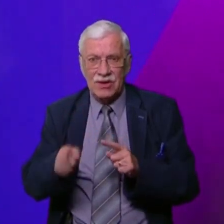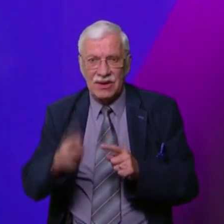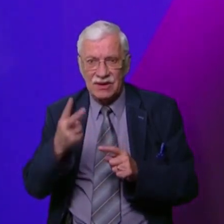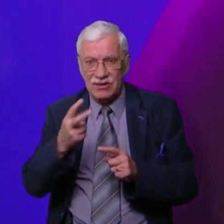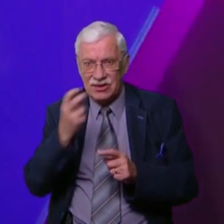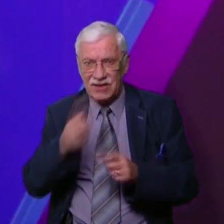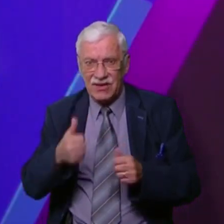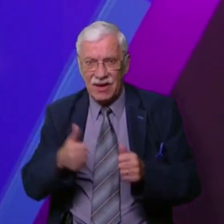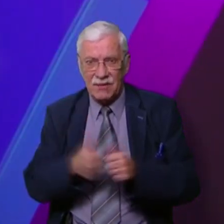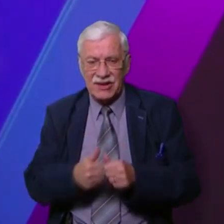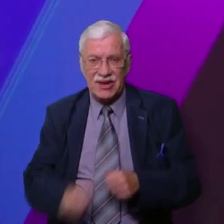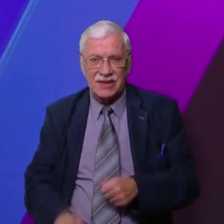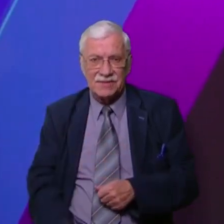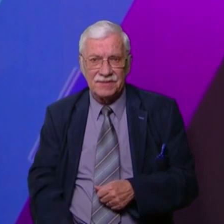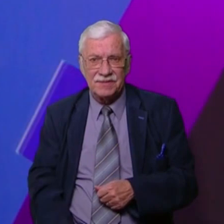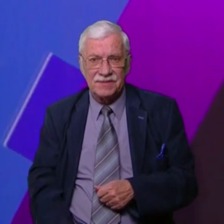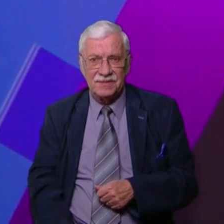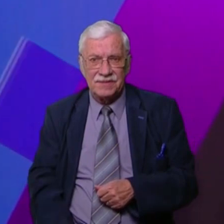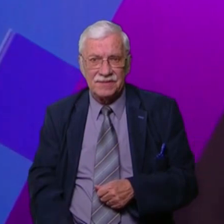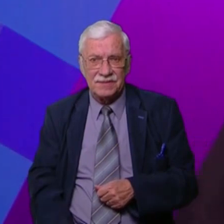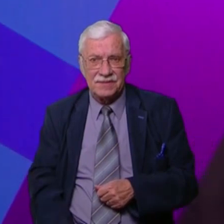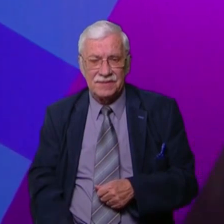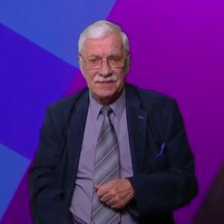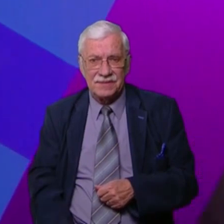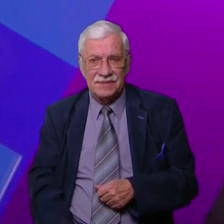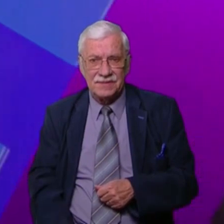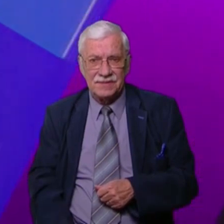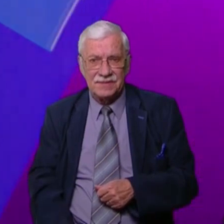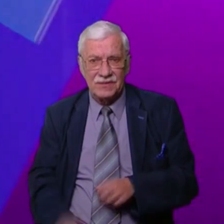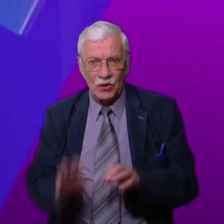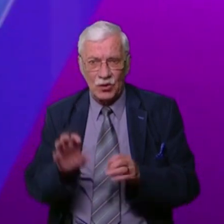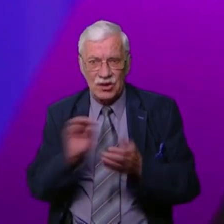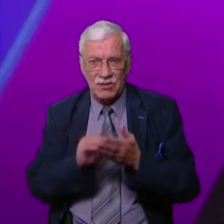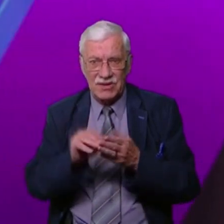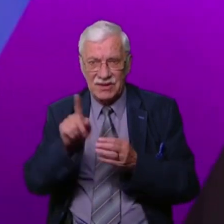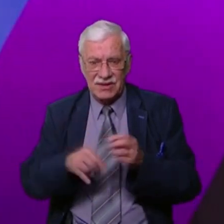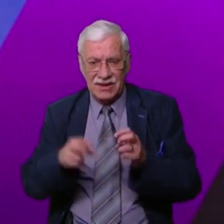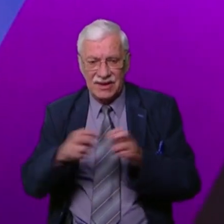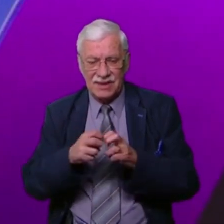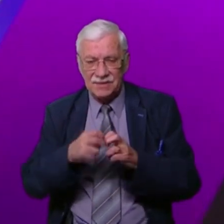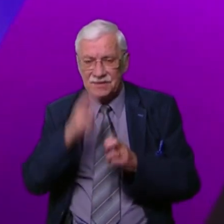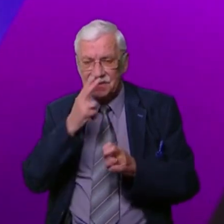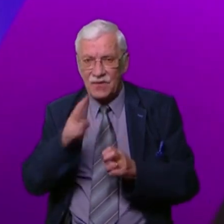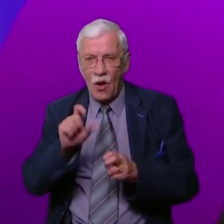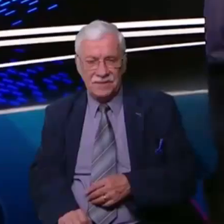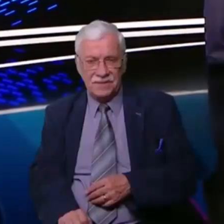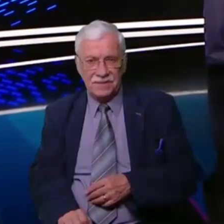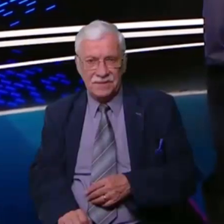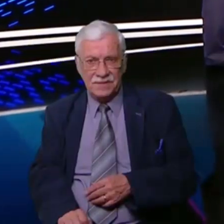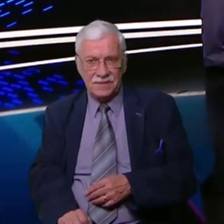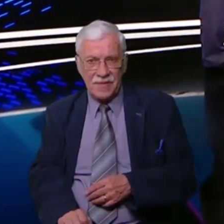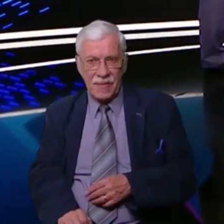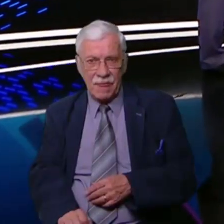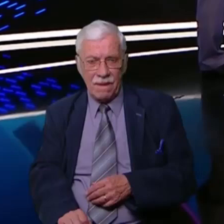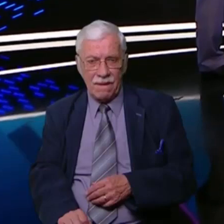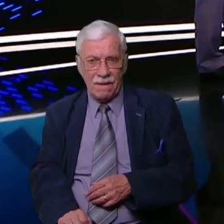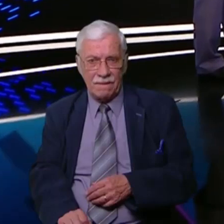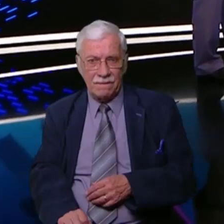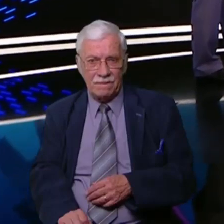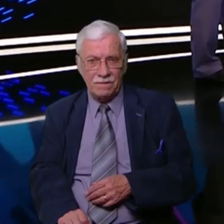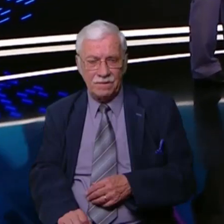hitowych meczach w grupie śmierci. Proszę bardzo, dużo pisało się w internecie. Spójrzmy sobie, o czym przy tym nie